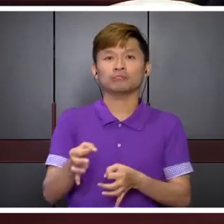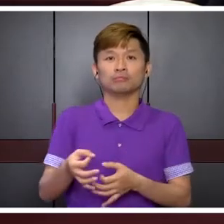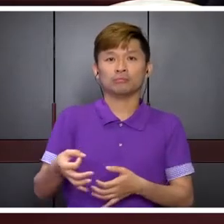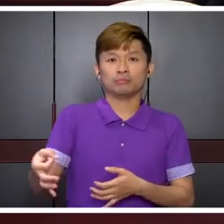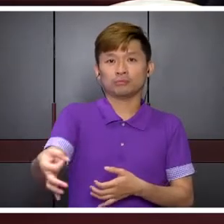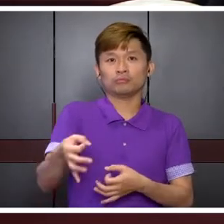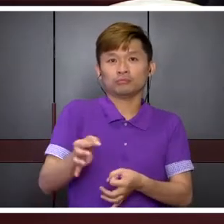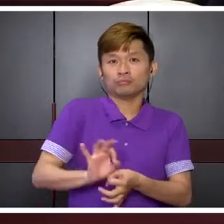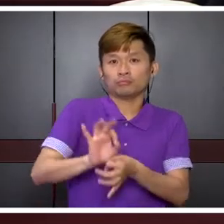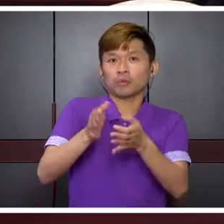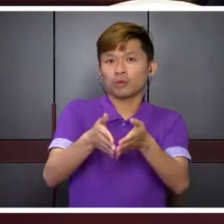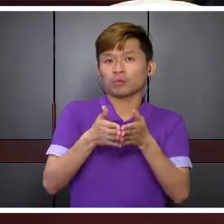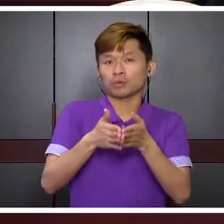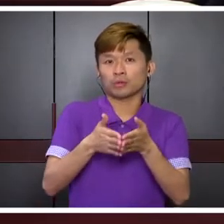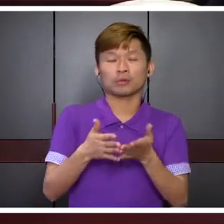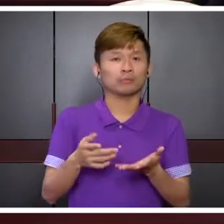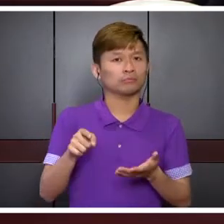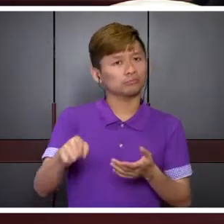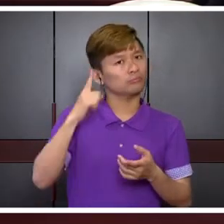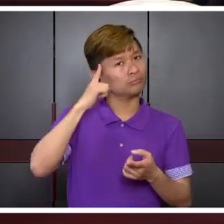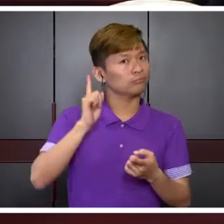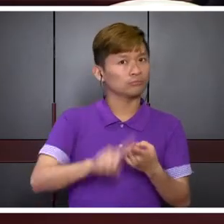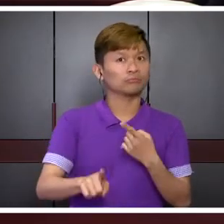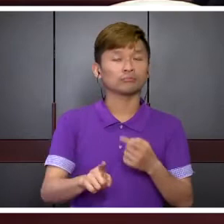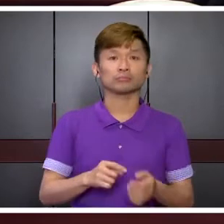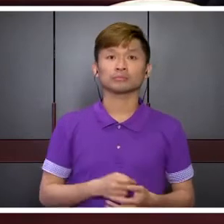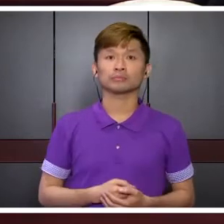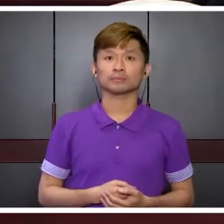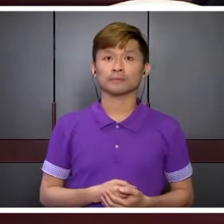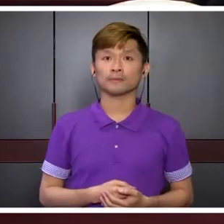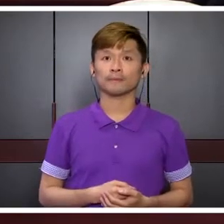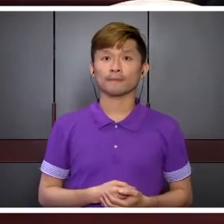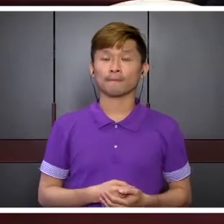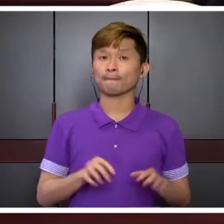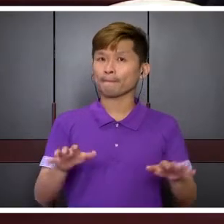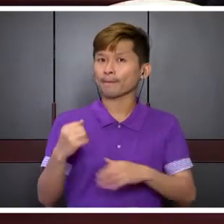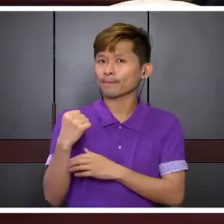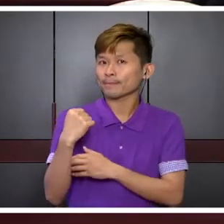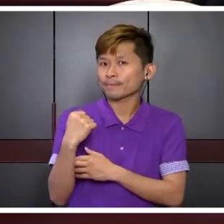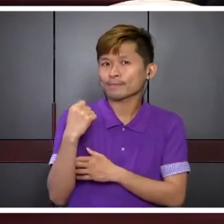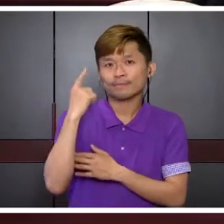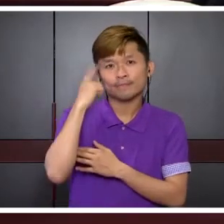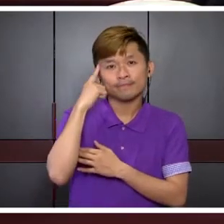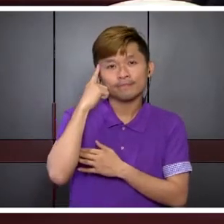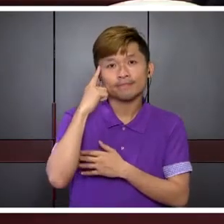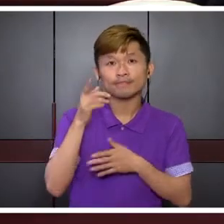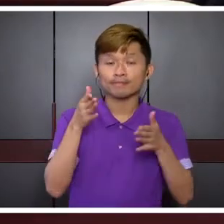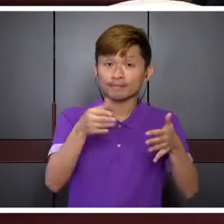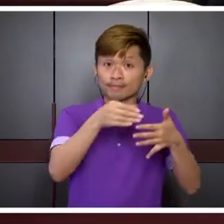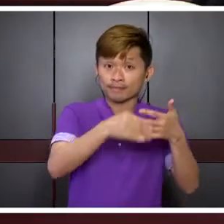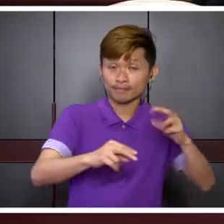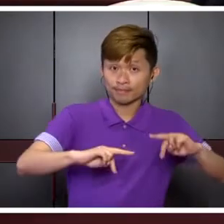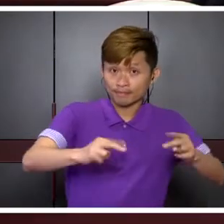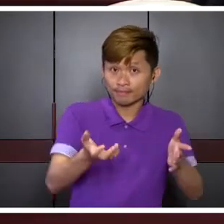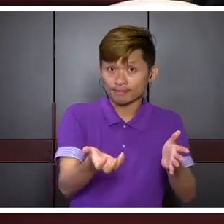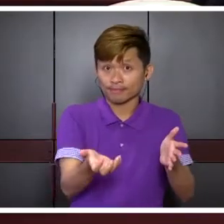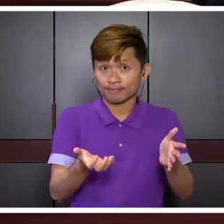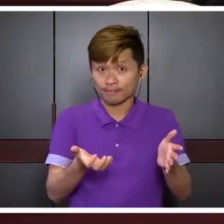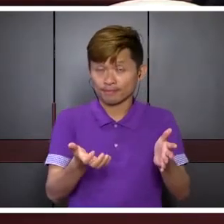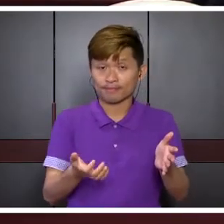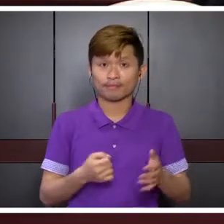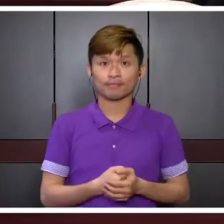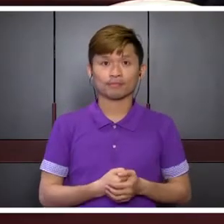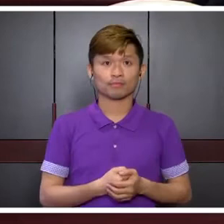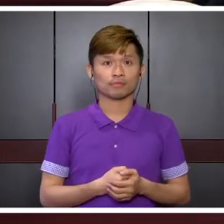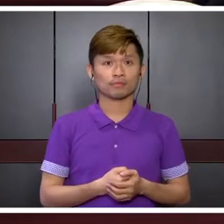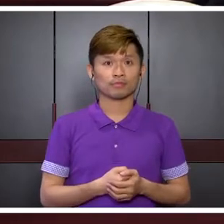然后绩效不彰，亏损了以后，就主张要委托人多缴少领延退来收拾这个烂摊子，这种做法符合法理吗？所以我们积极的认为， 在制度没有获得改善之前，我们